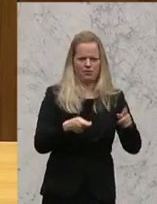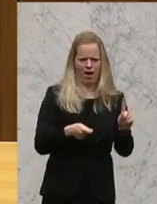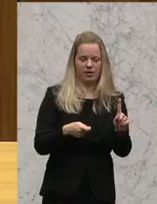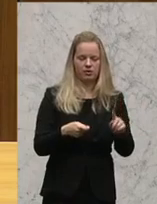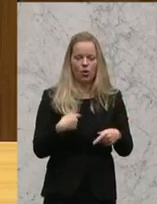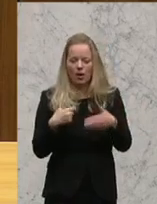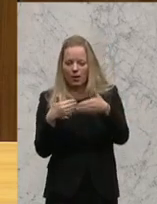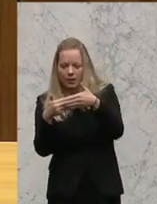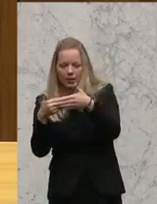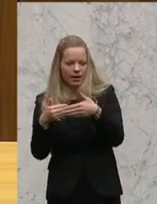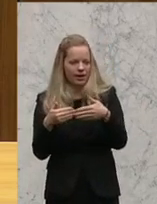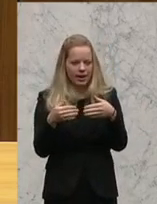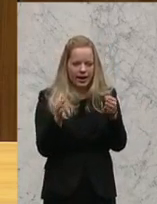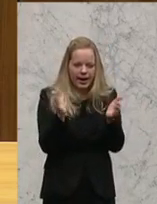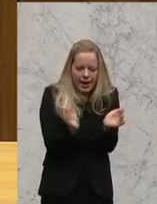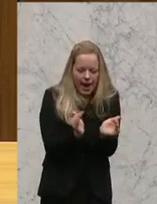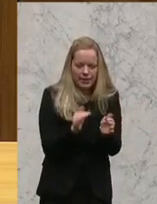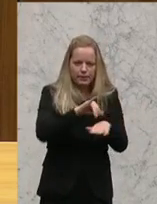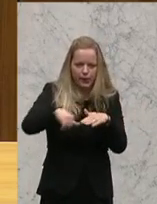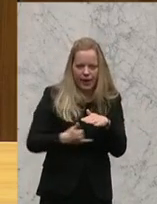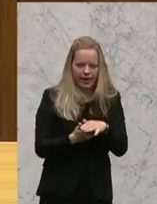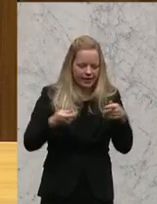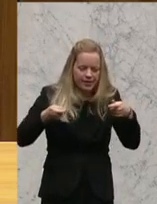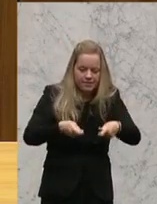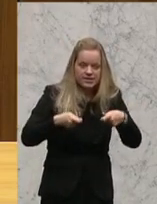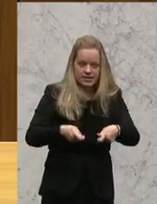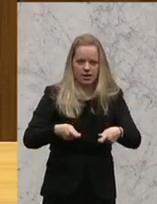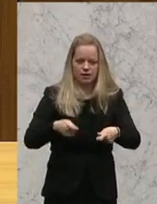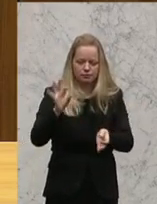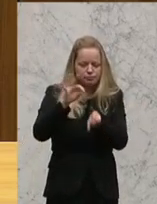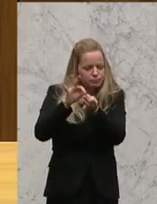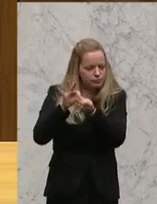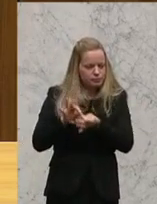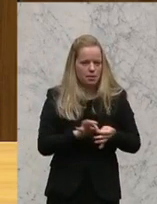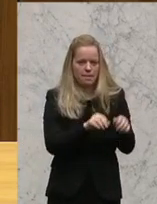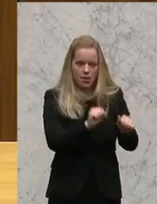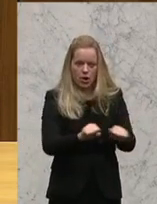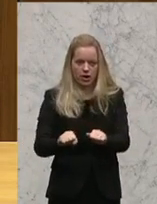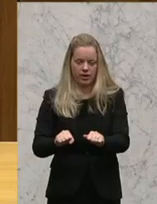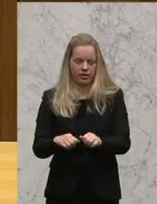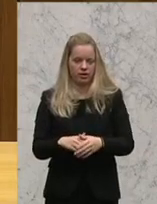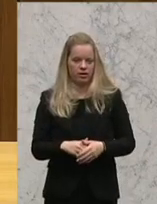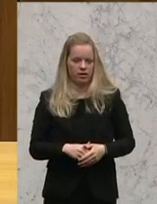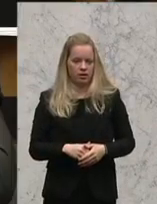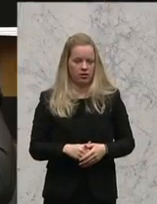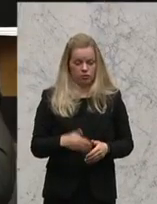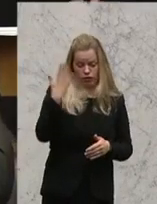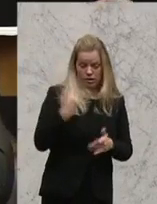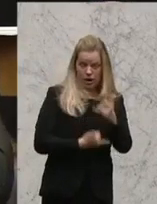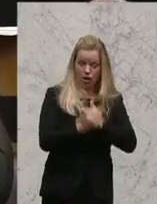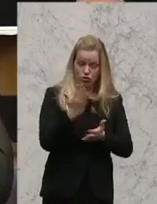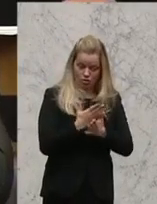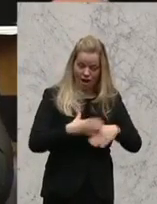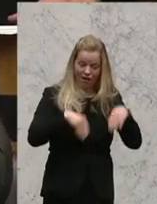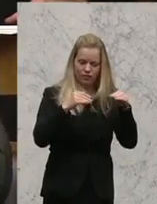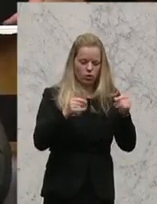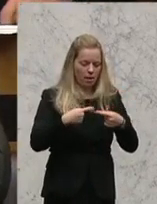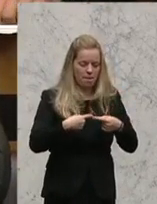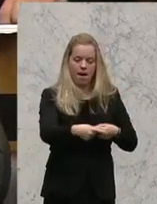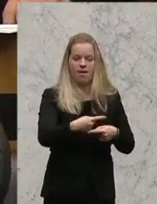Projekte wurde in den letzten Jahren investiert und in Angriff genommen. Oder sie werden auch bald begonnen. Zum Beispiel